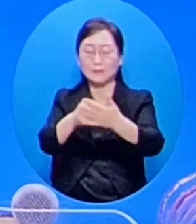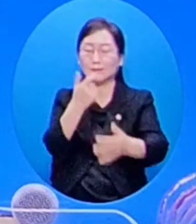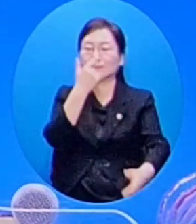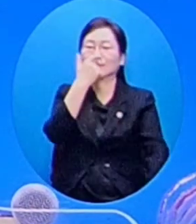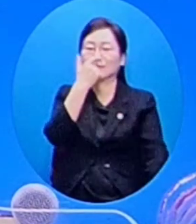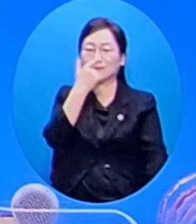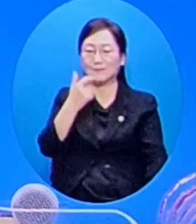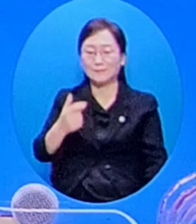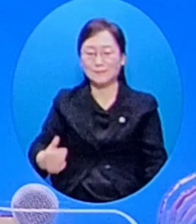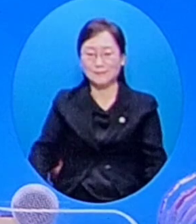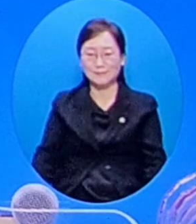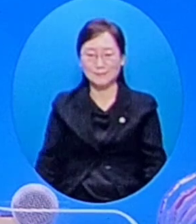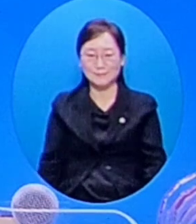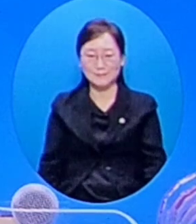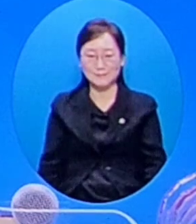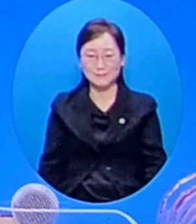왔습니다.